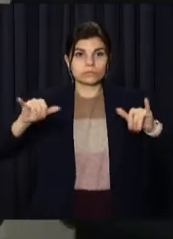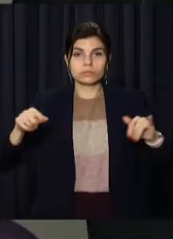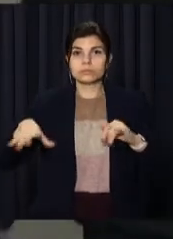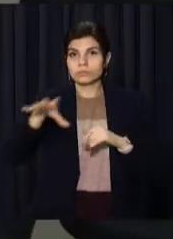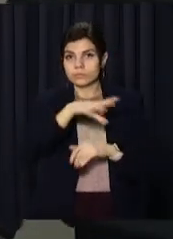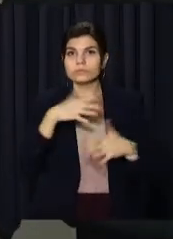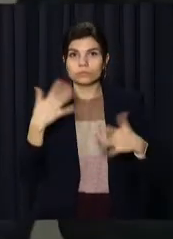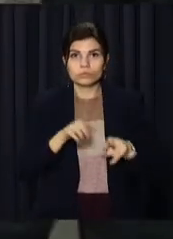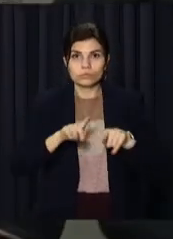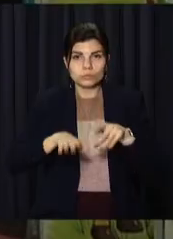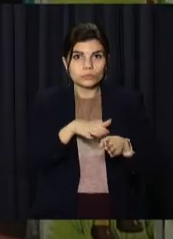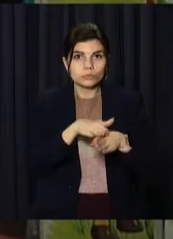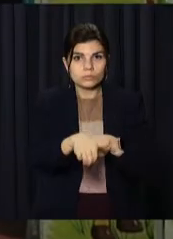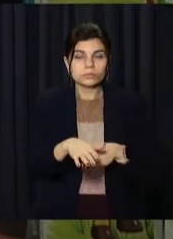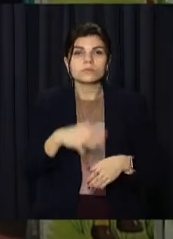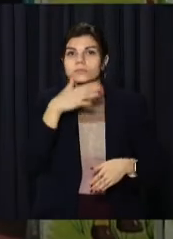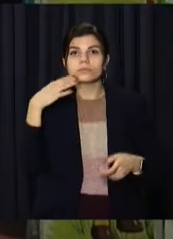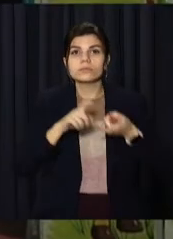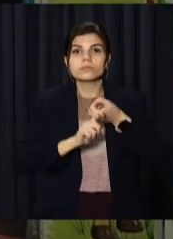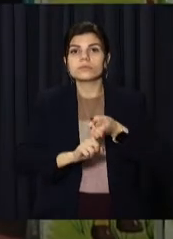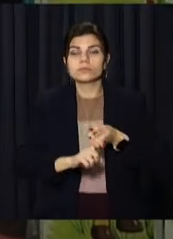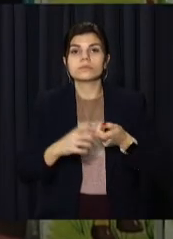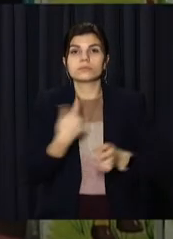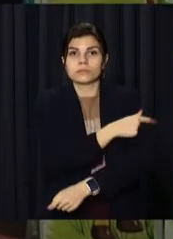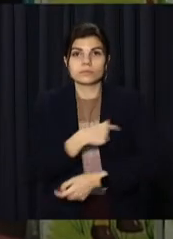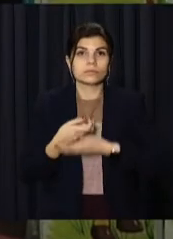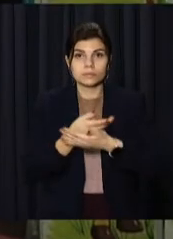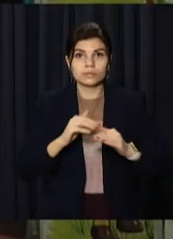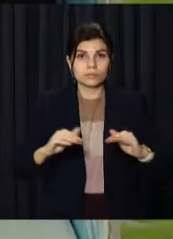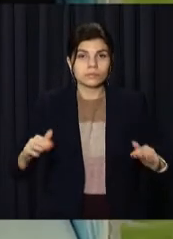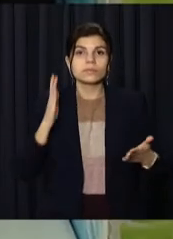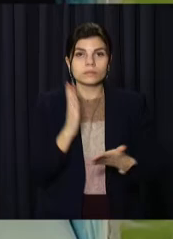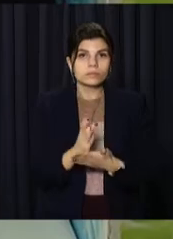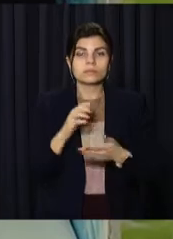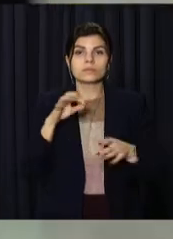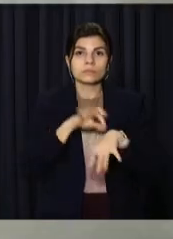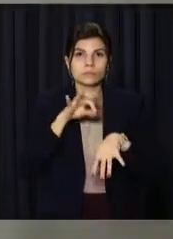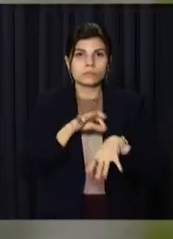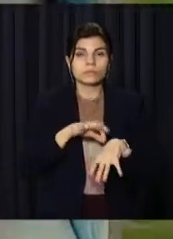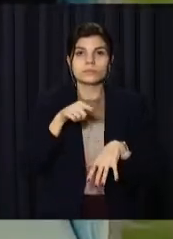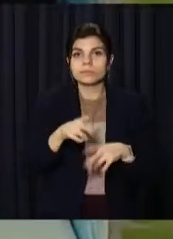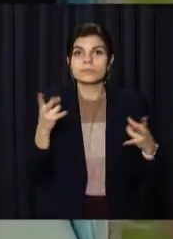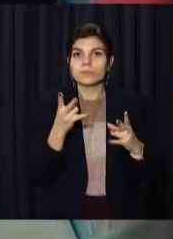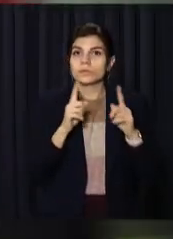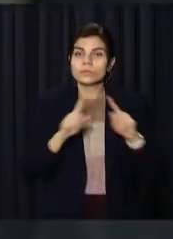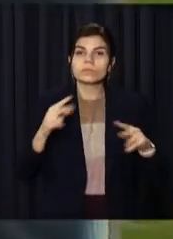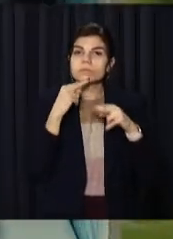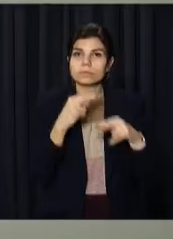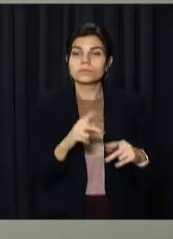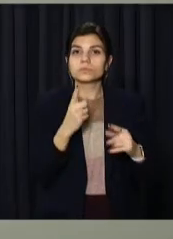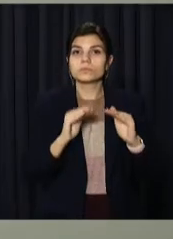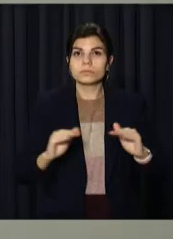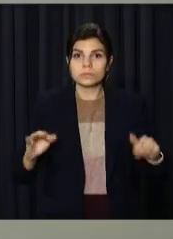всі вже заповнені. Більшість заражених, яких доставляють, мають супутні захворювання. Їм потрібна особлива увага, бо